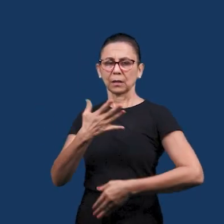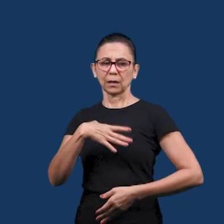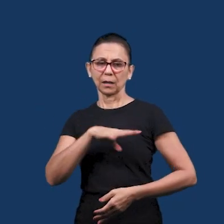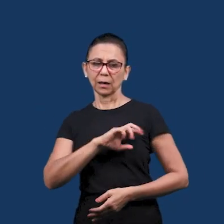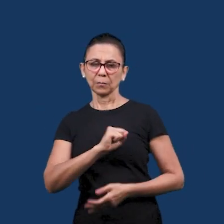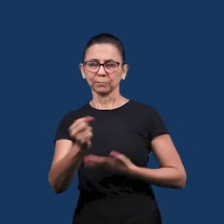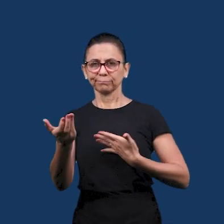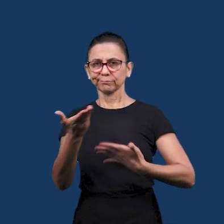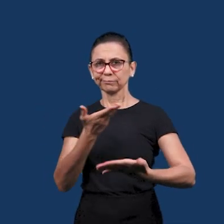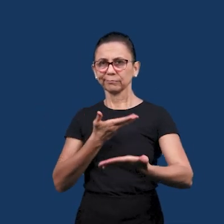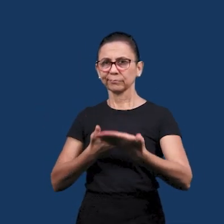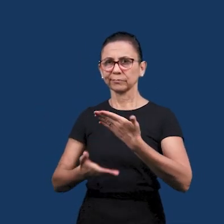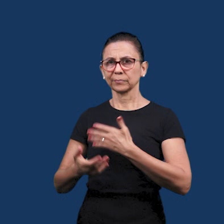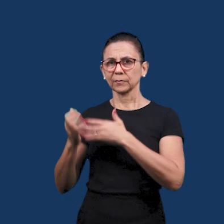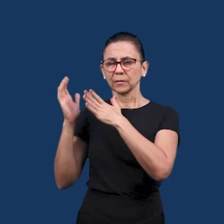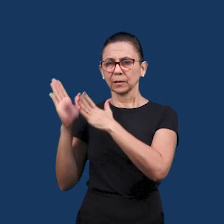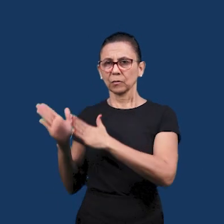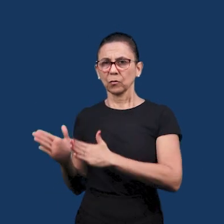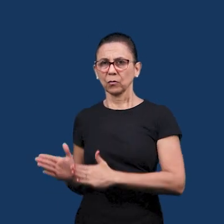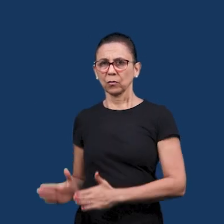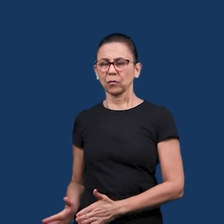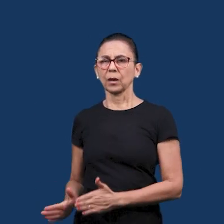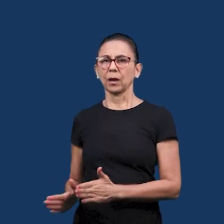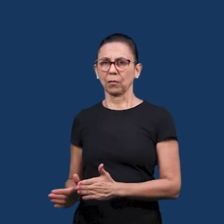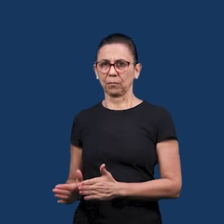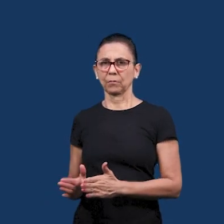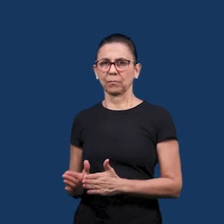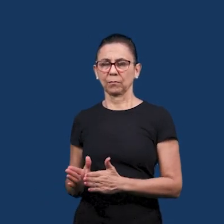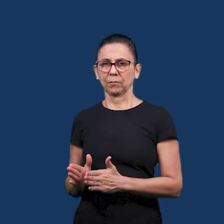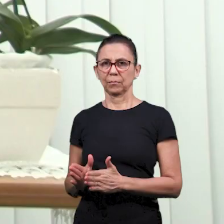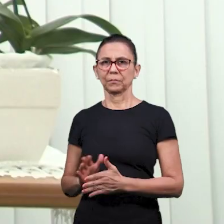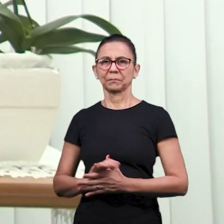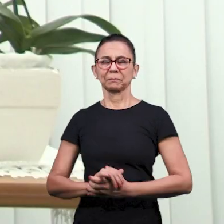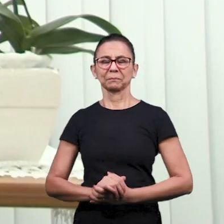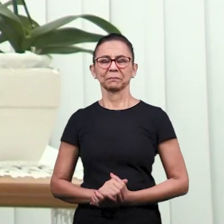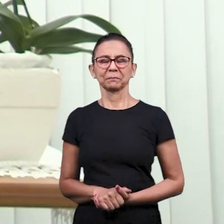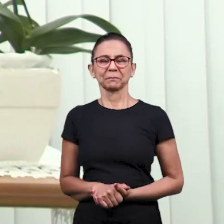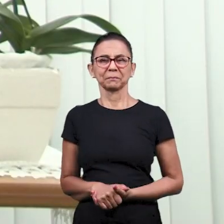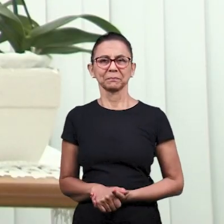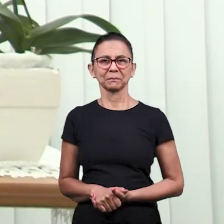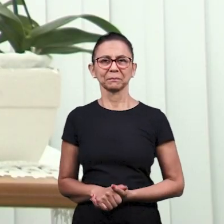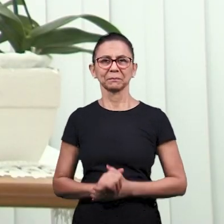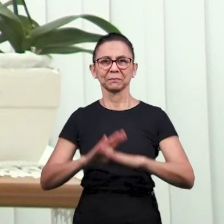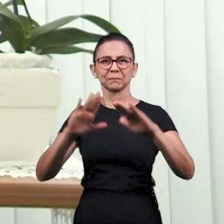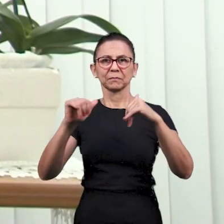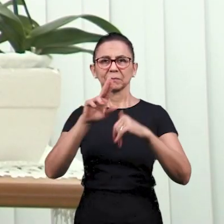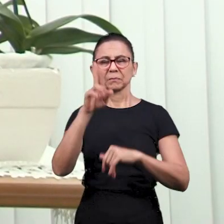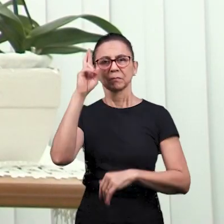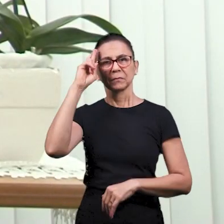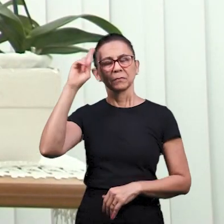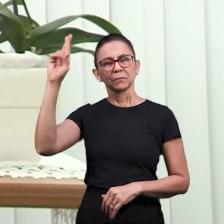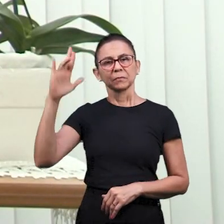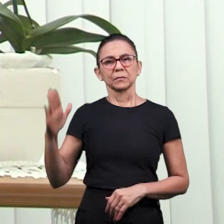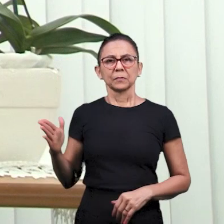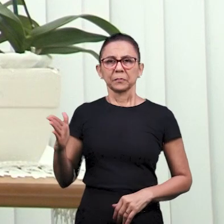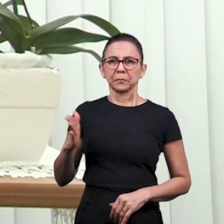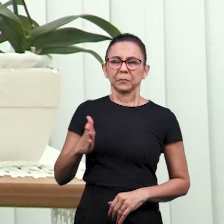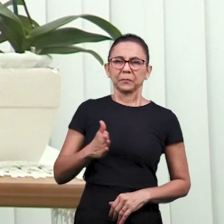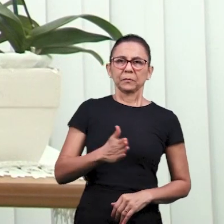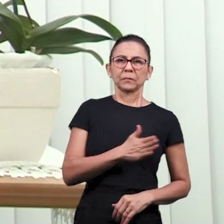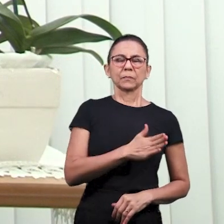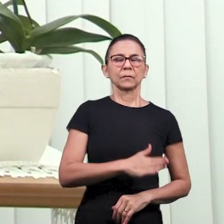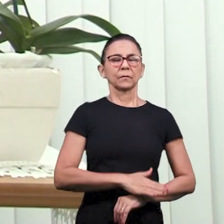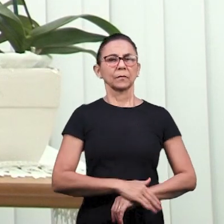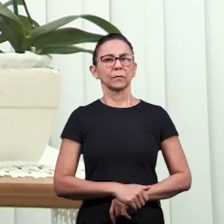в любви, верности и заботиться о стаде, которая была доверена нам. Аминь. Слава